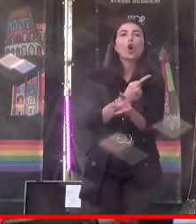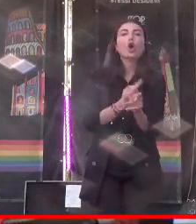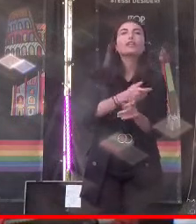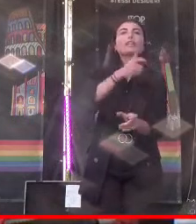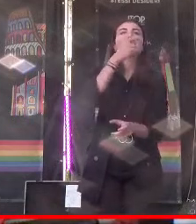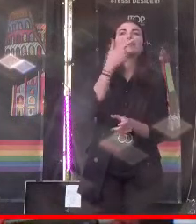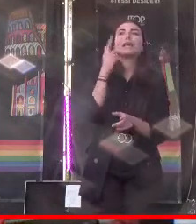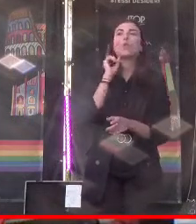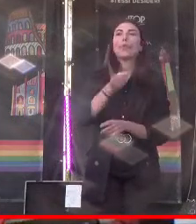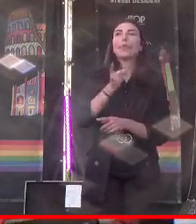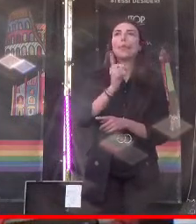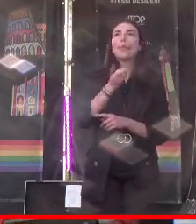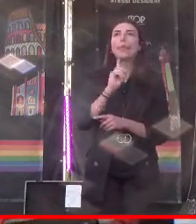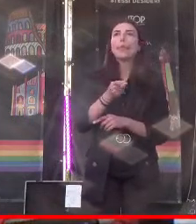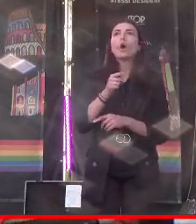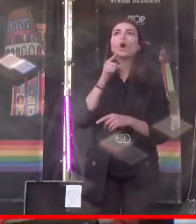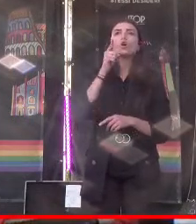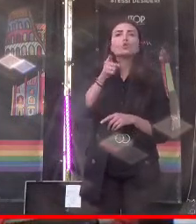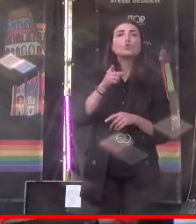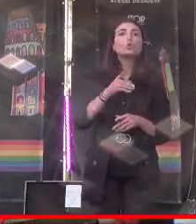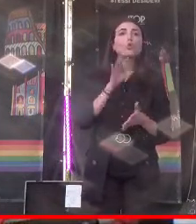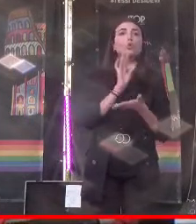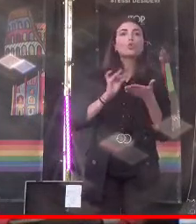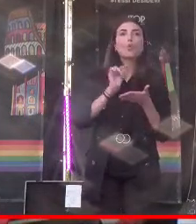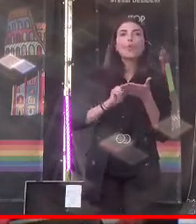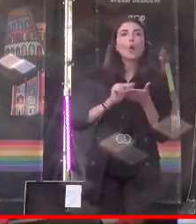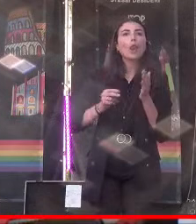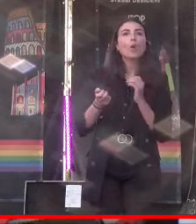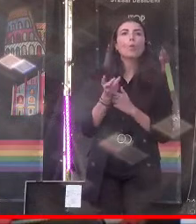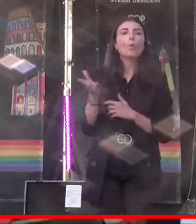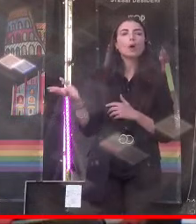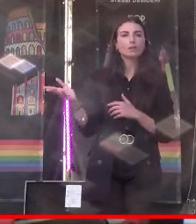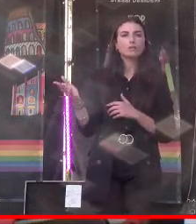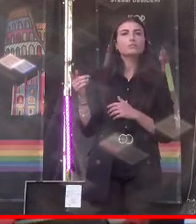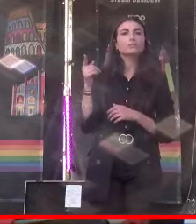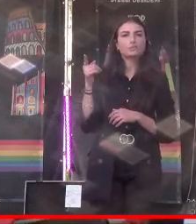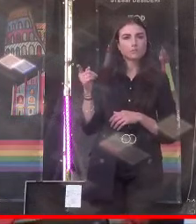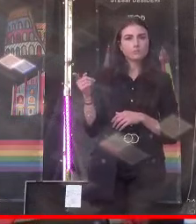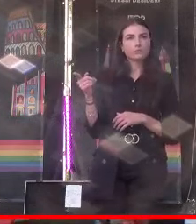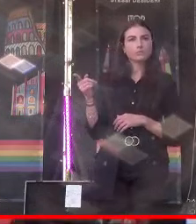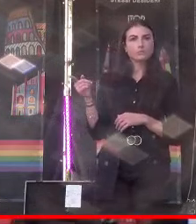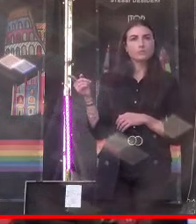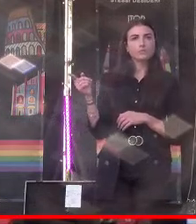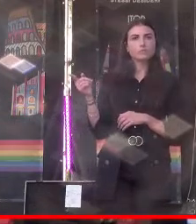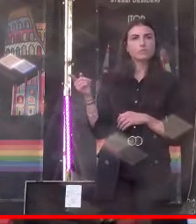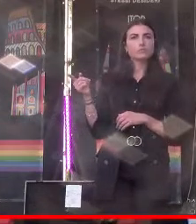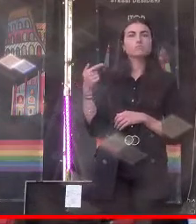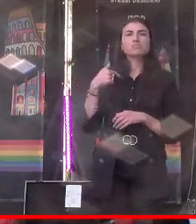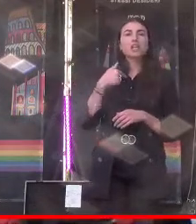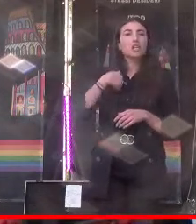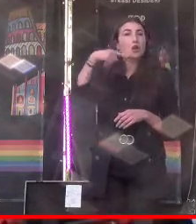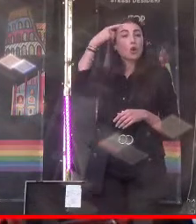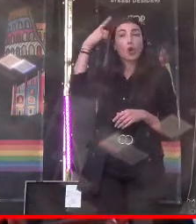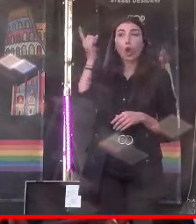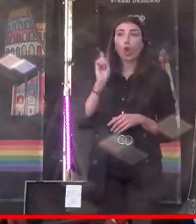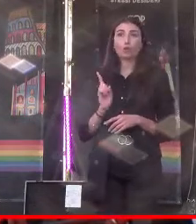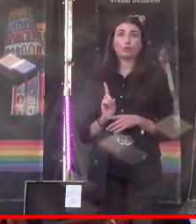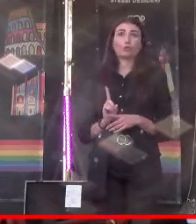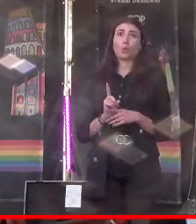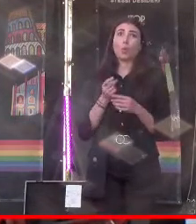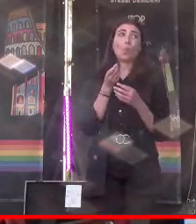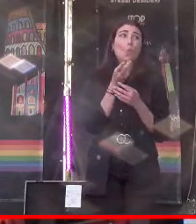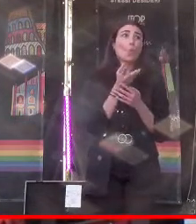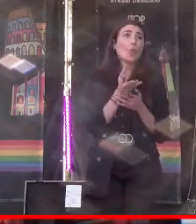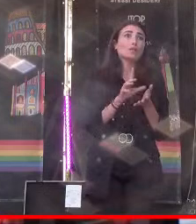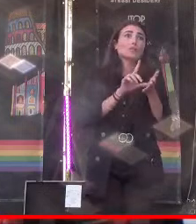previsto. Quant'è che non vai a scuola, Gaia? No, non lo so. Non lo sai più, te lo sei scordato.